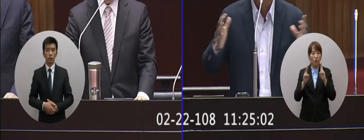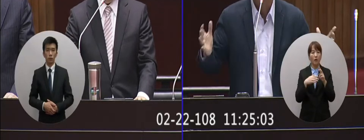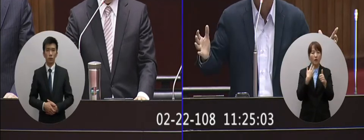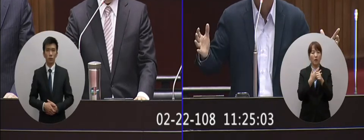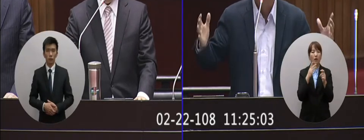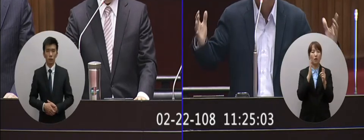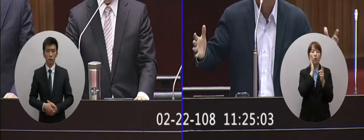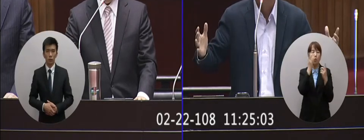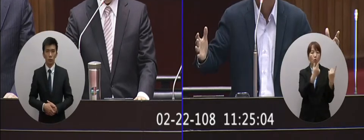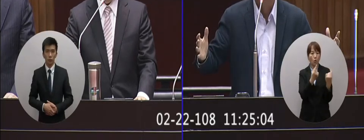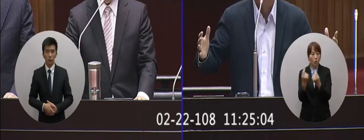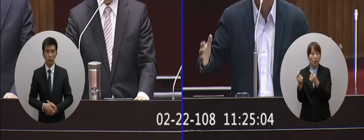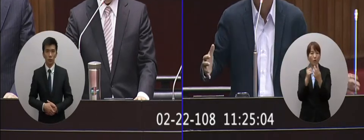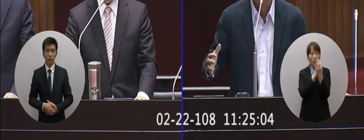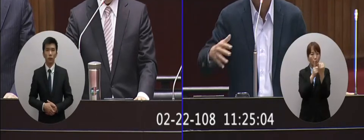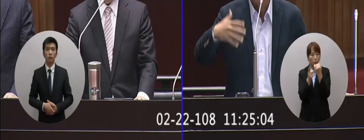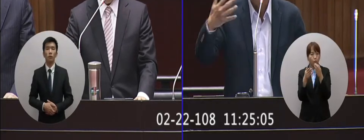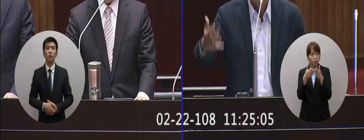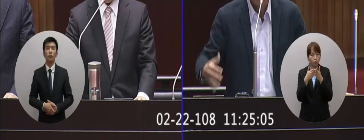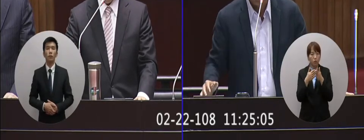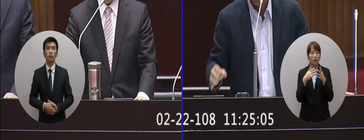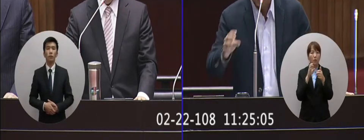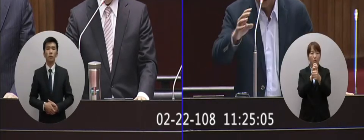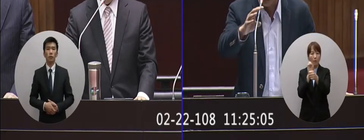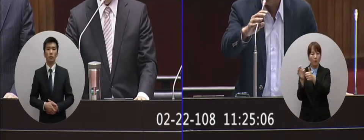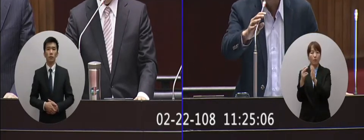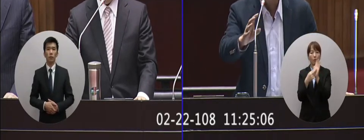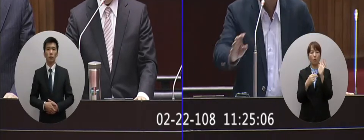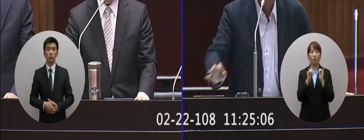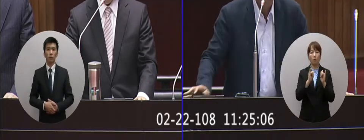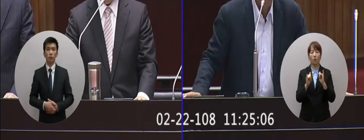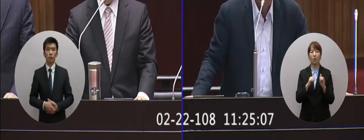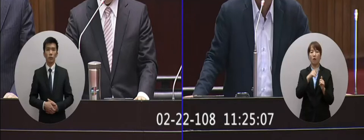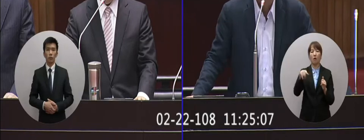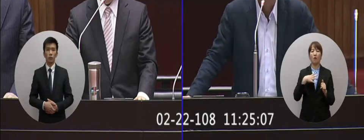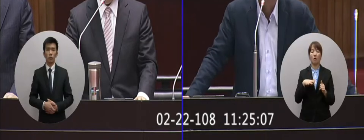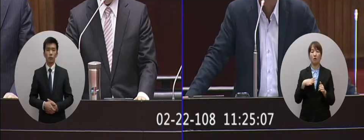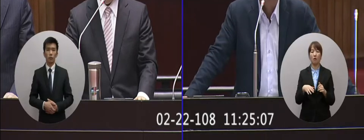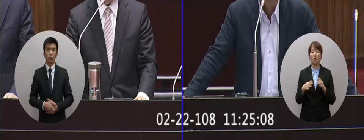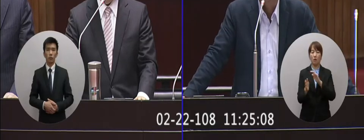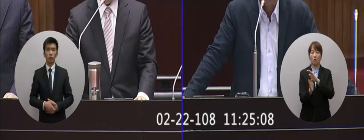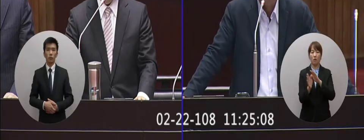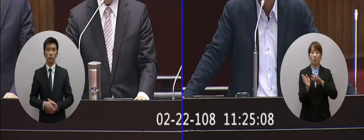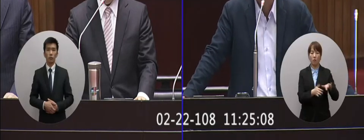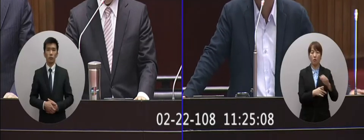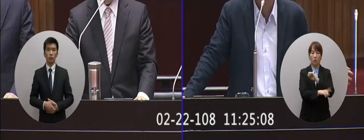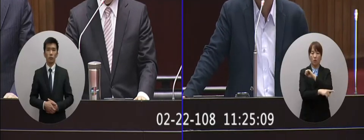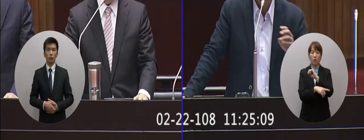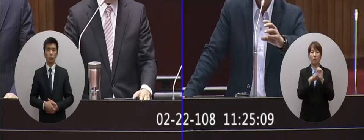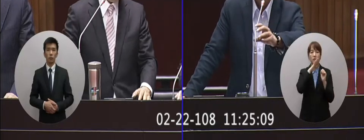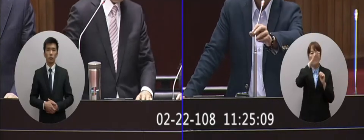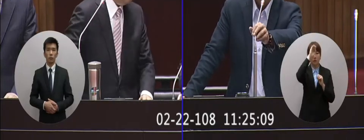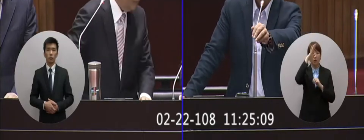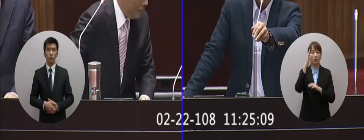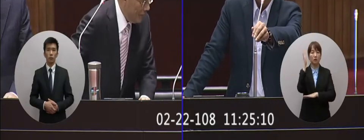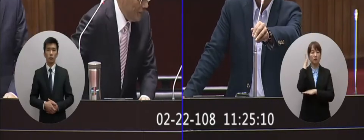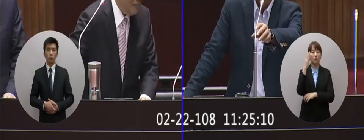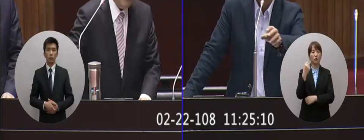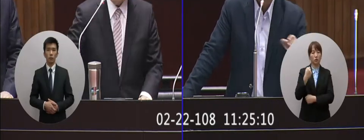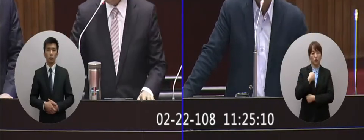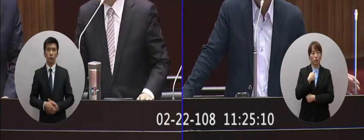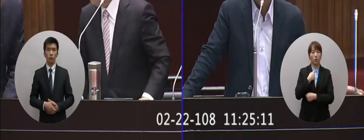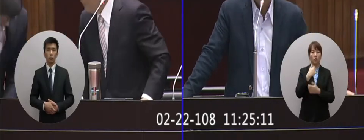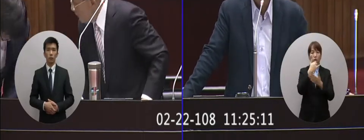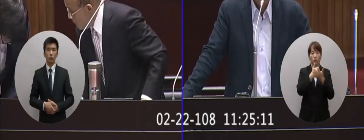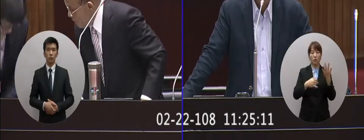供电，等等，咱一项一项，咱来甲咱百姓报告清楚。最后，搁一项吼，我甲院长请教吼，党政军吼，退出媒